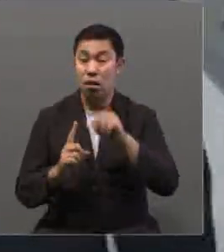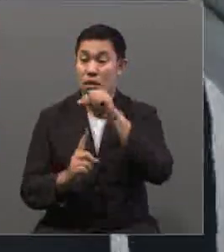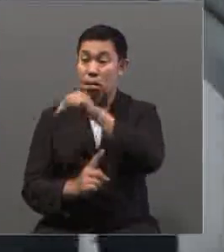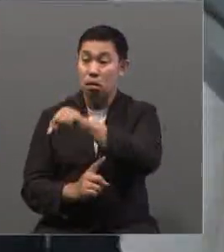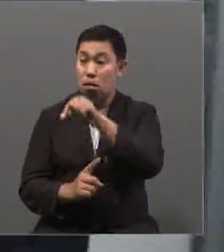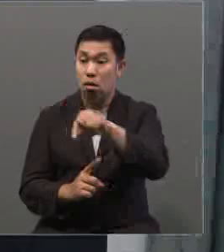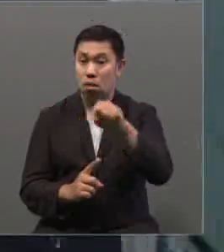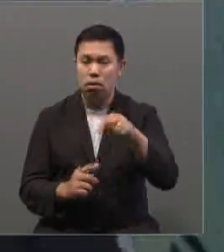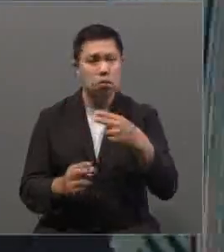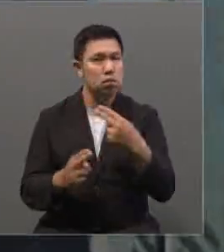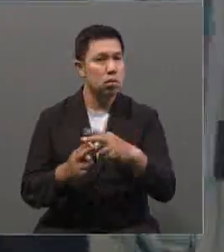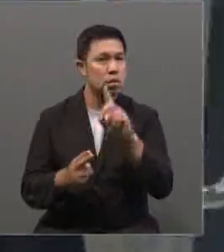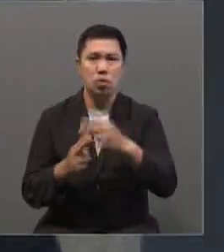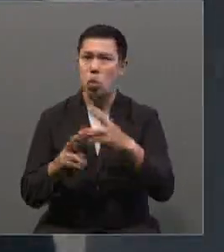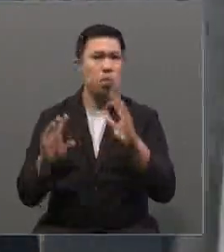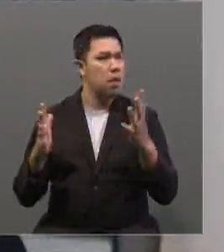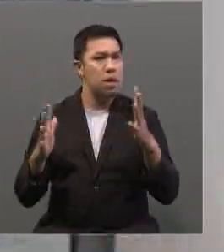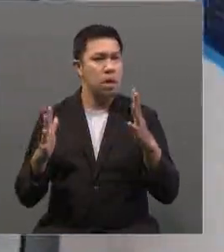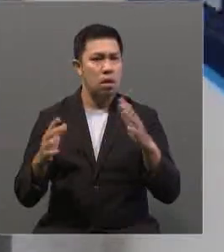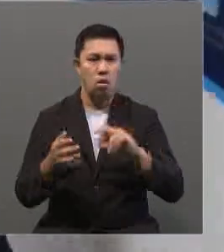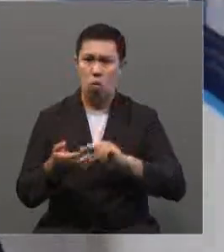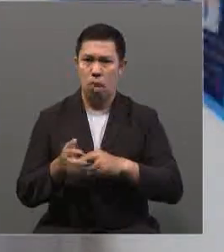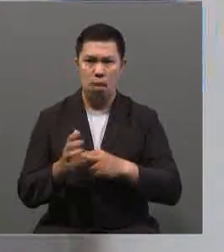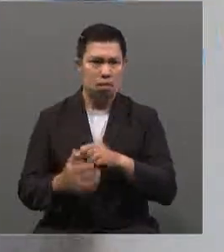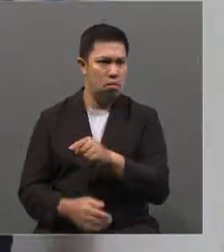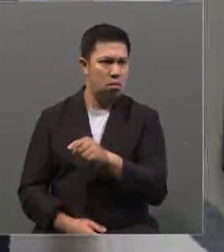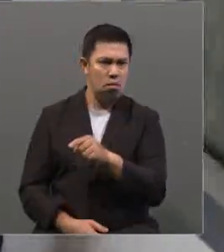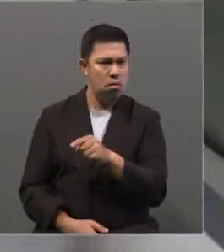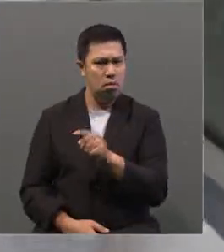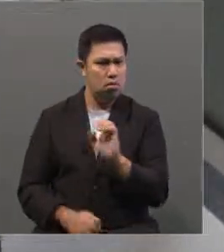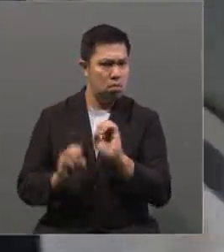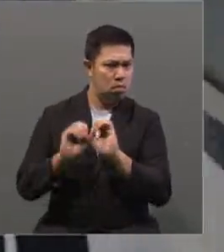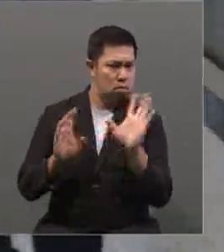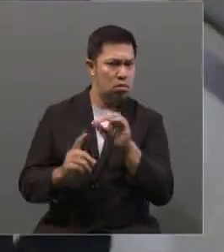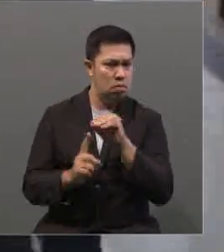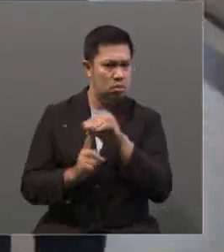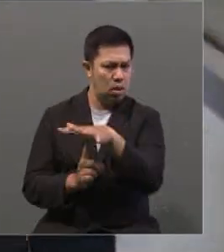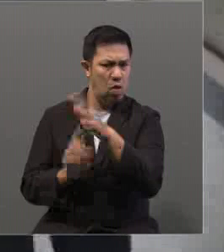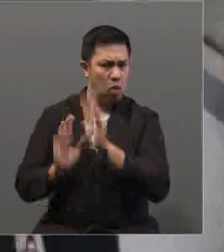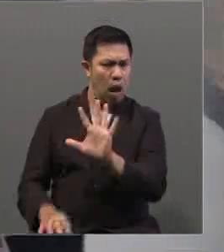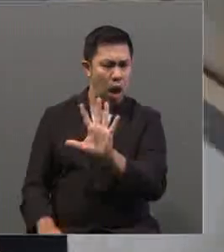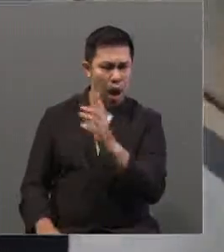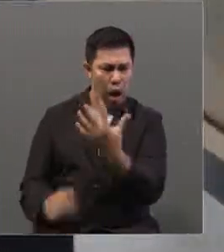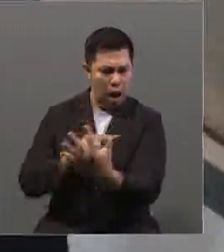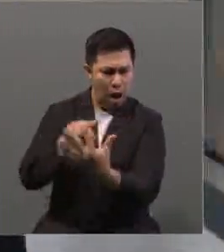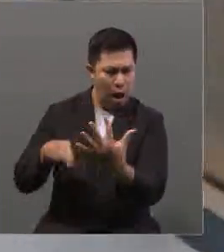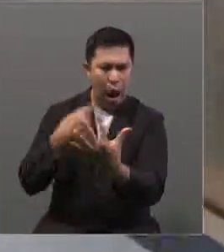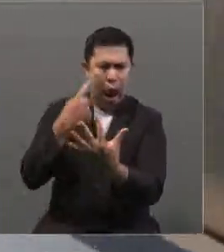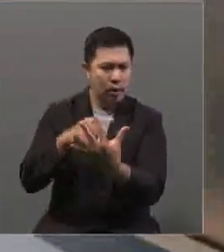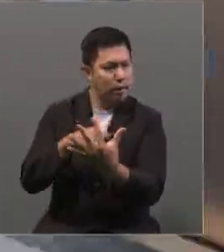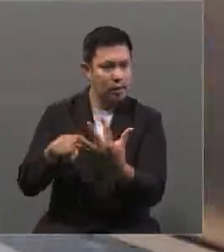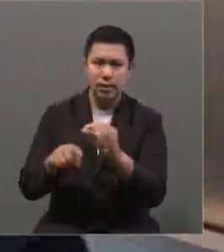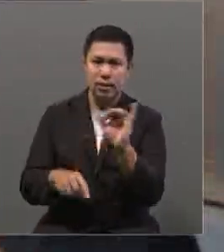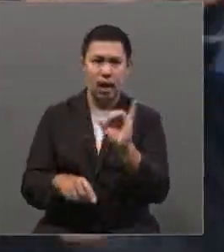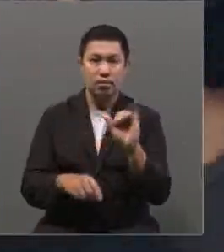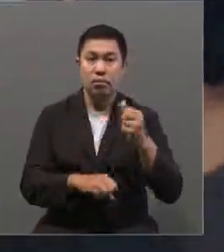านี้เนี่ยไม่ปรากฏชื่อนามสกุลนะเพราะฉะนั้นยังระบุไม่ได้ว่ายูเซอร์ดาวไลน์ของเธออีก5คนเนี่ยเป็นใครครับลองฟัง